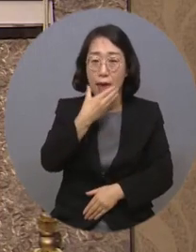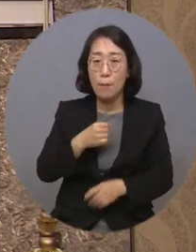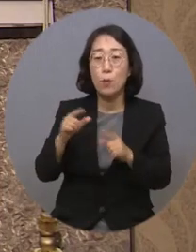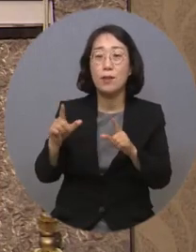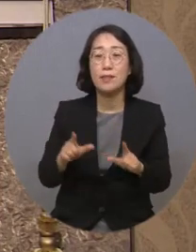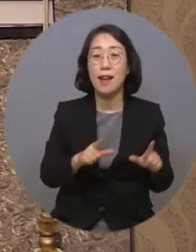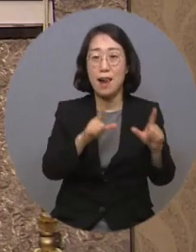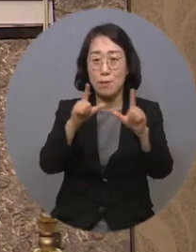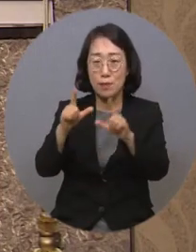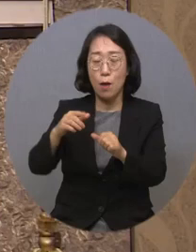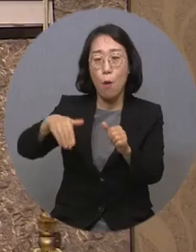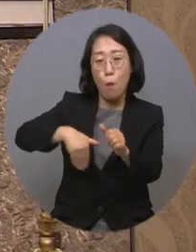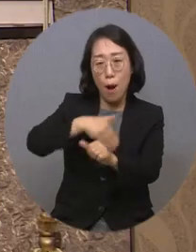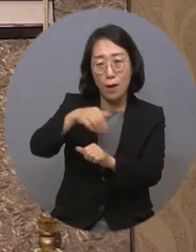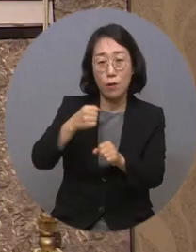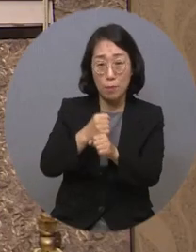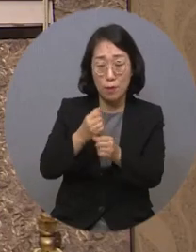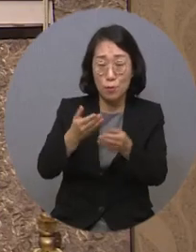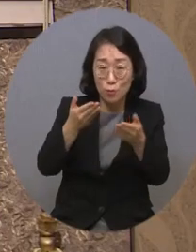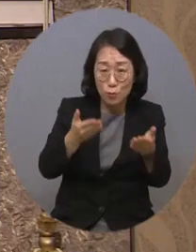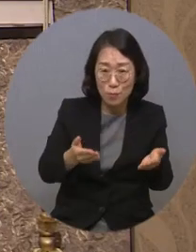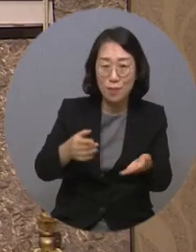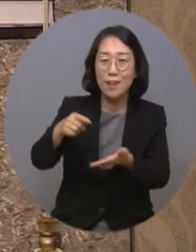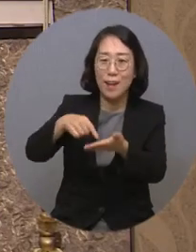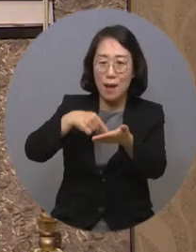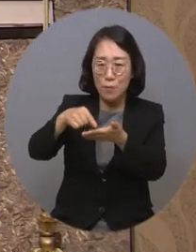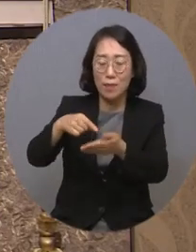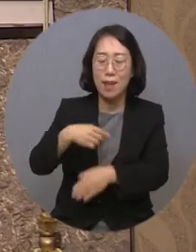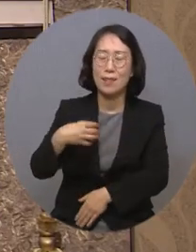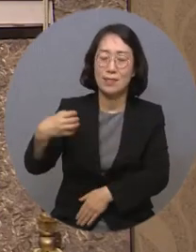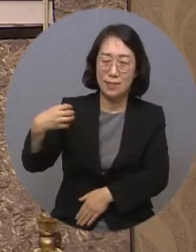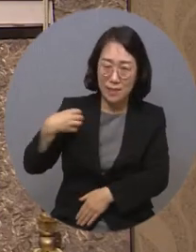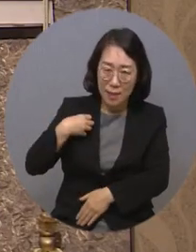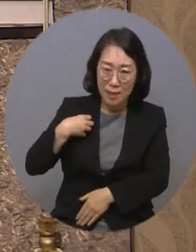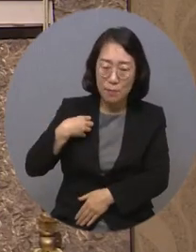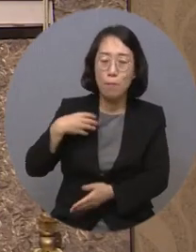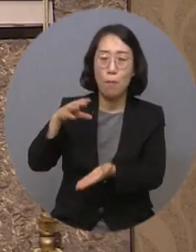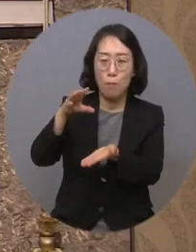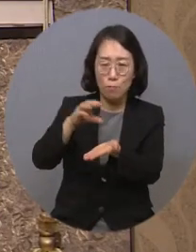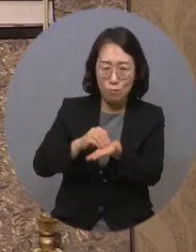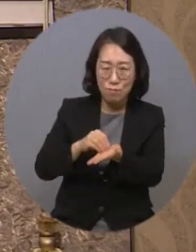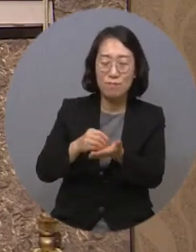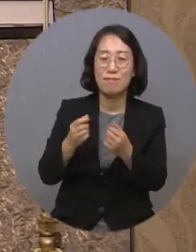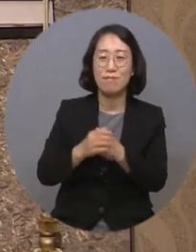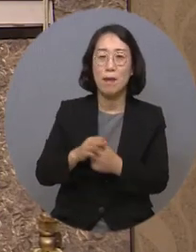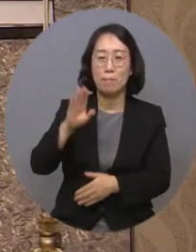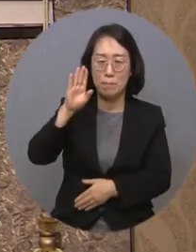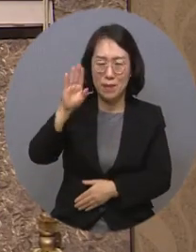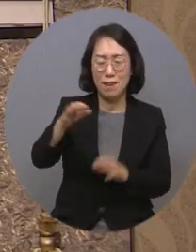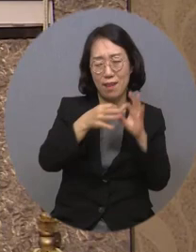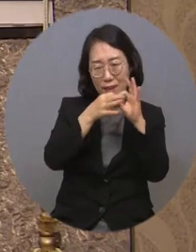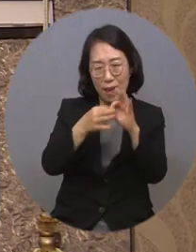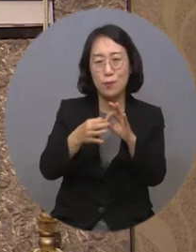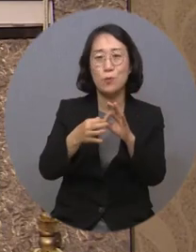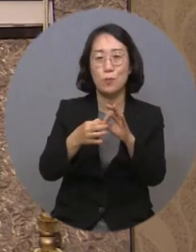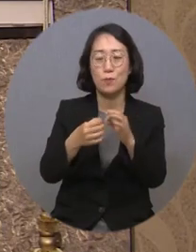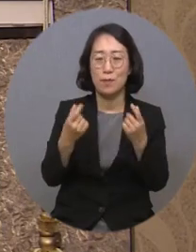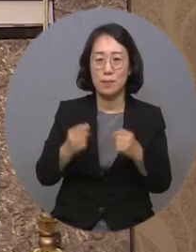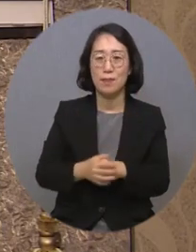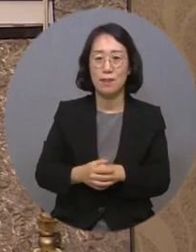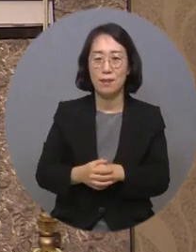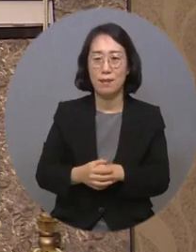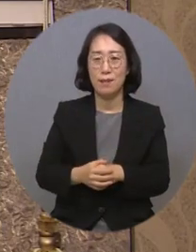있는 그런 환경을 만들어주는 것이 저의 숙제고 또 저의 미래인 것 같습니다. 그래서 앞으로